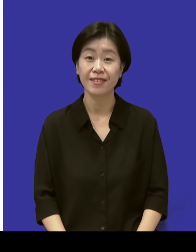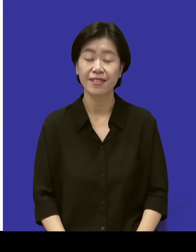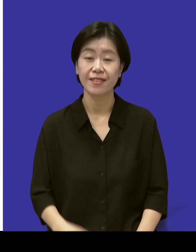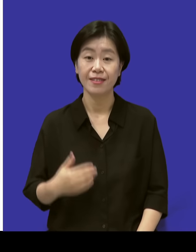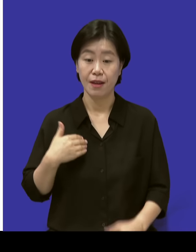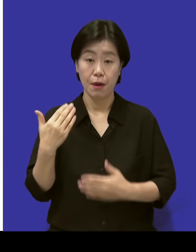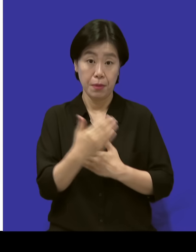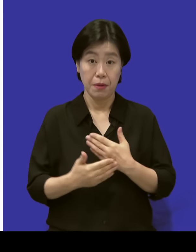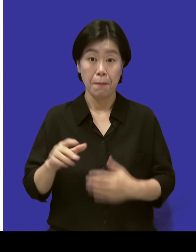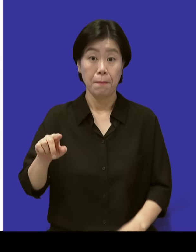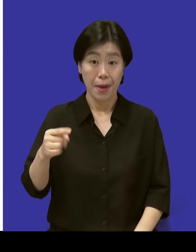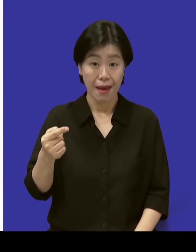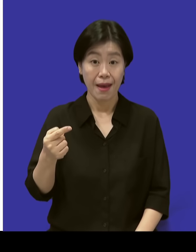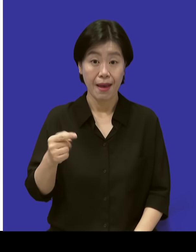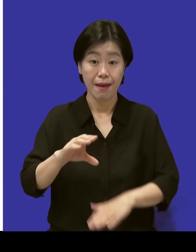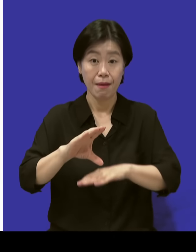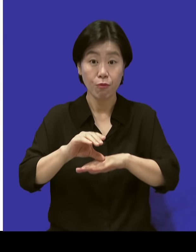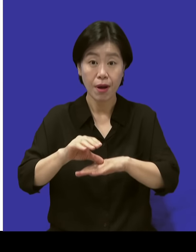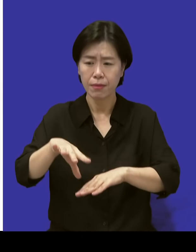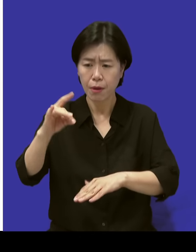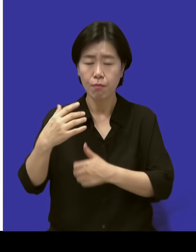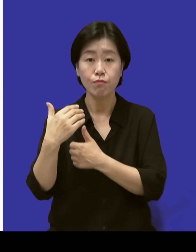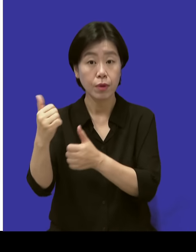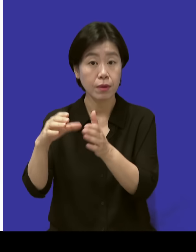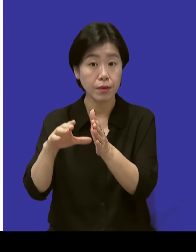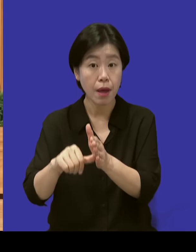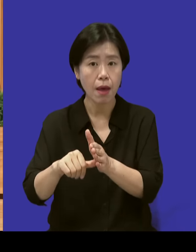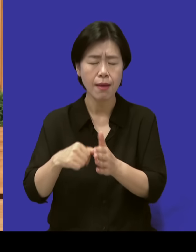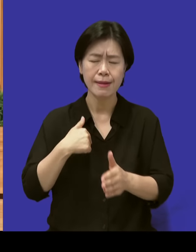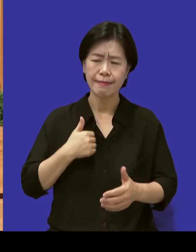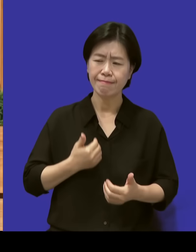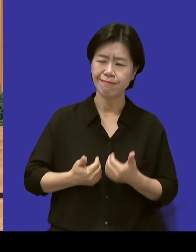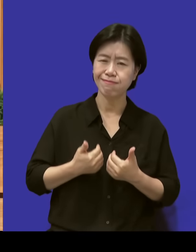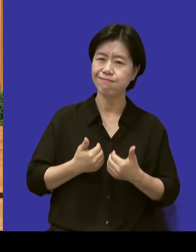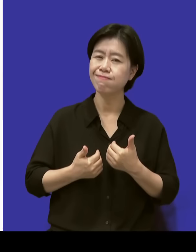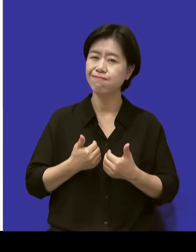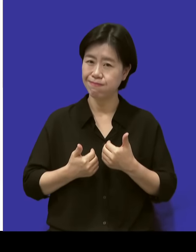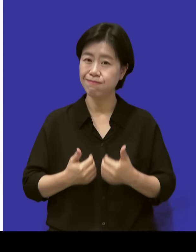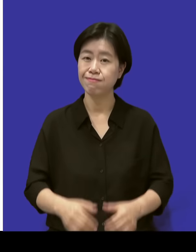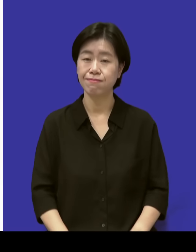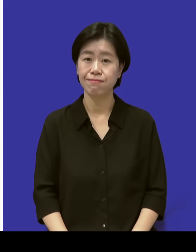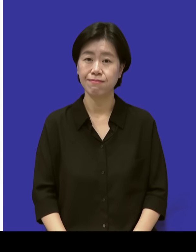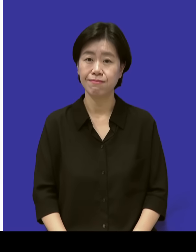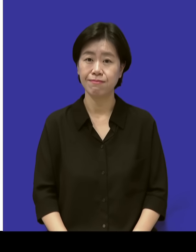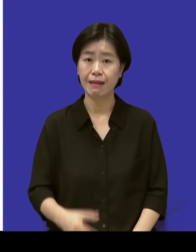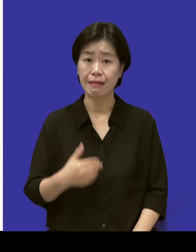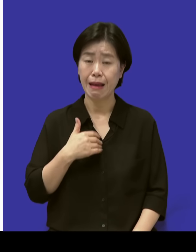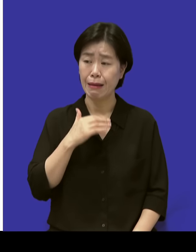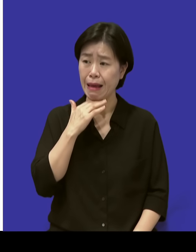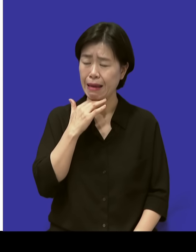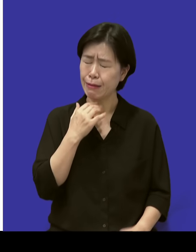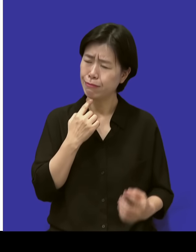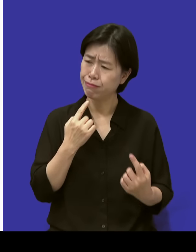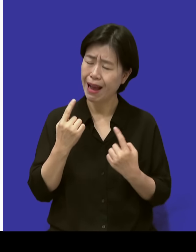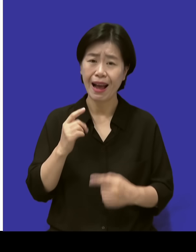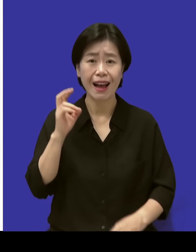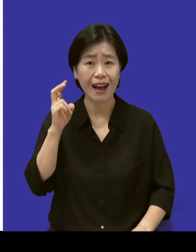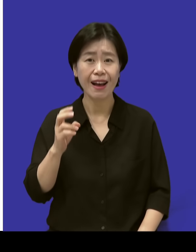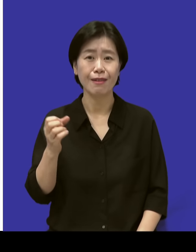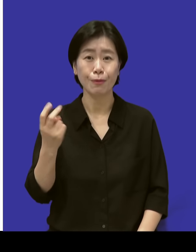피지컬 100에 섭외 요청이 처음에 왔을 때 되게 망설였어요. 그렇겠죠. 예. 저는 이제 나이도 많고 예.